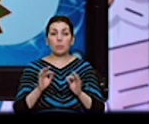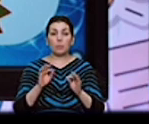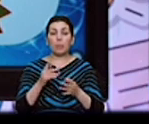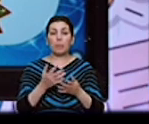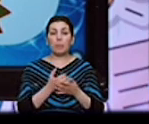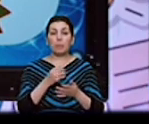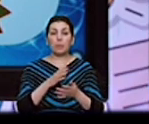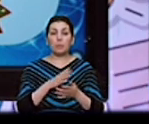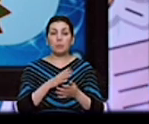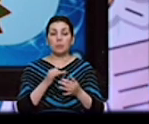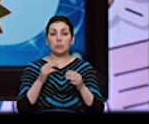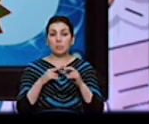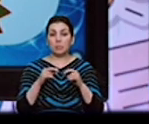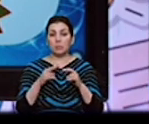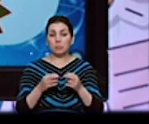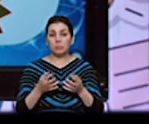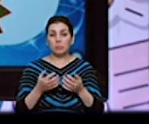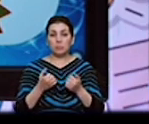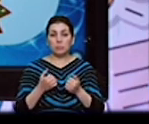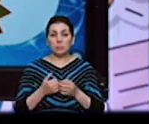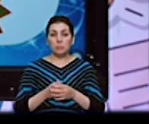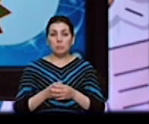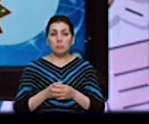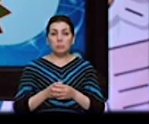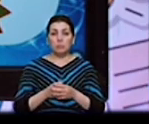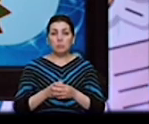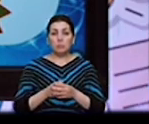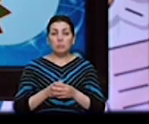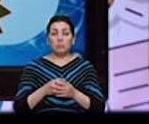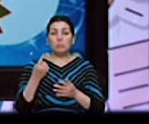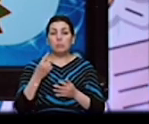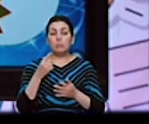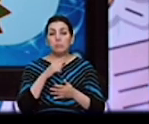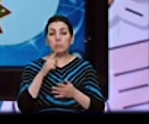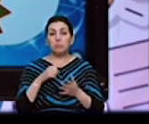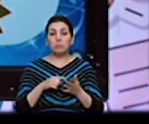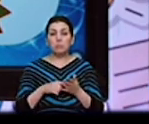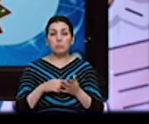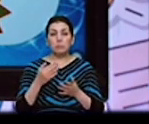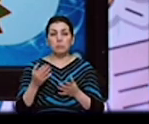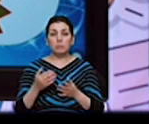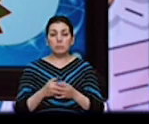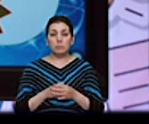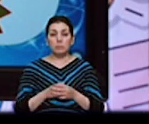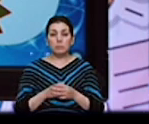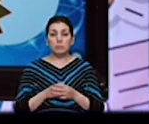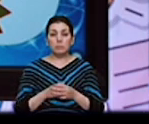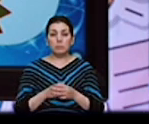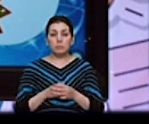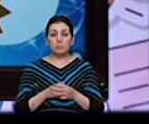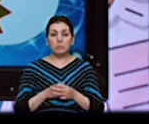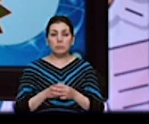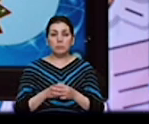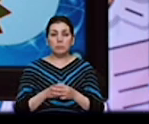to'g'ri topganingizni tekshirib olamiz. Birinchi savolimizga